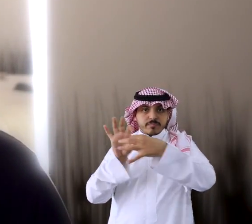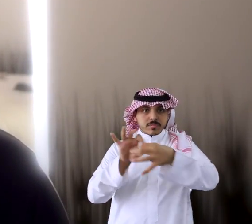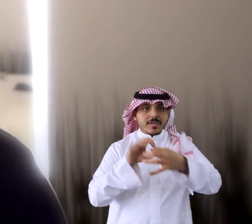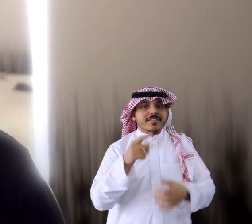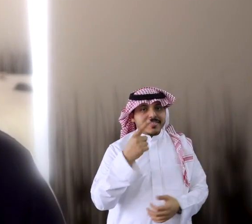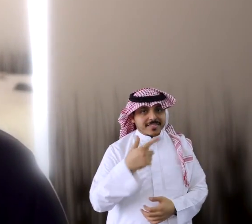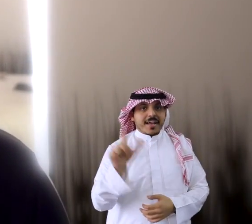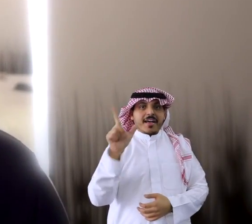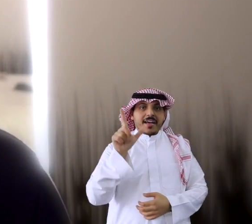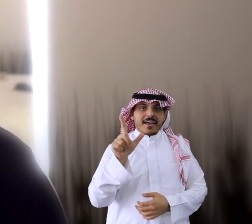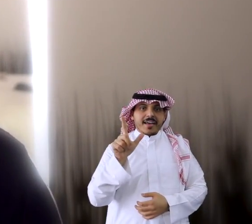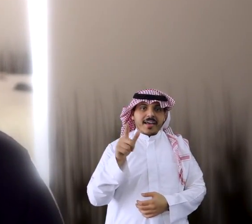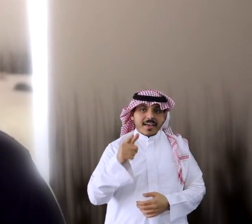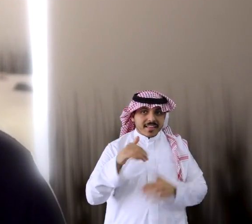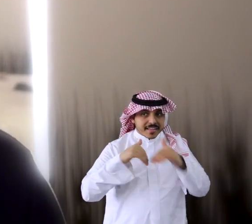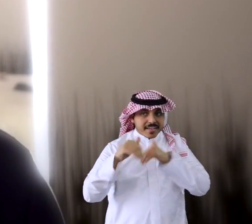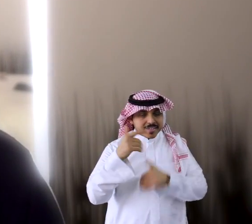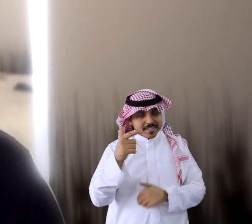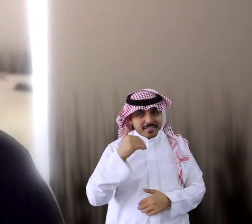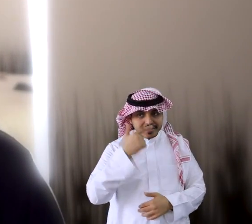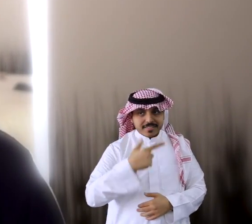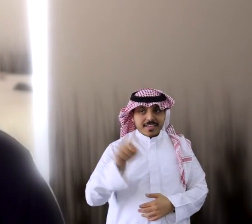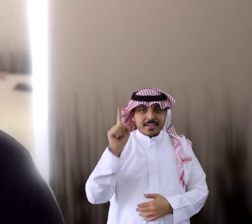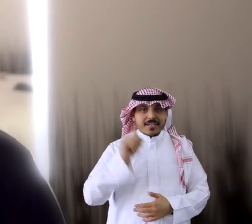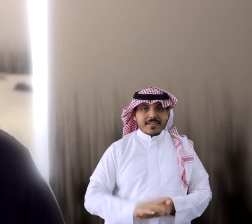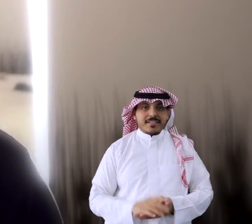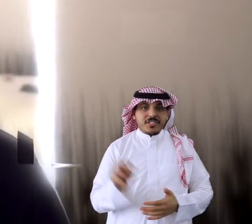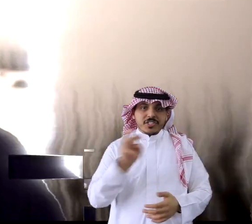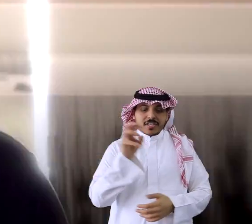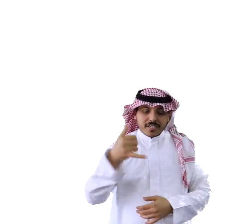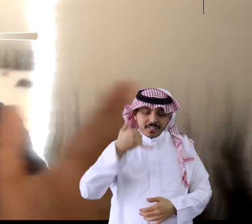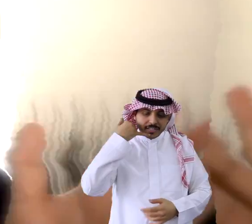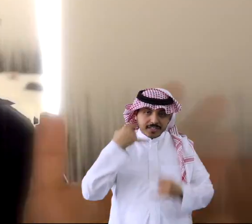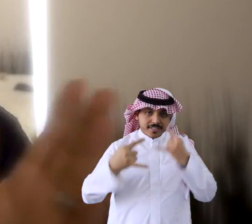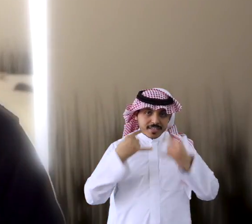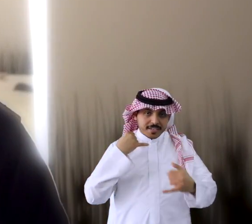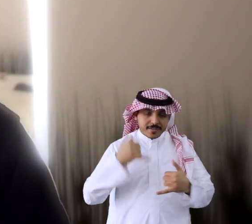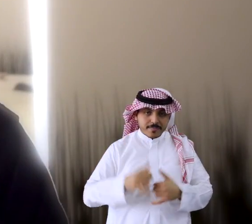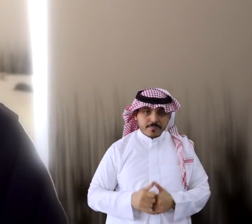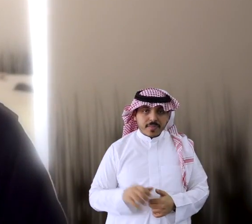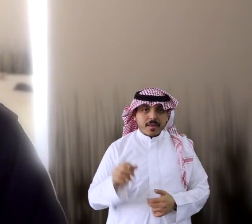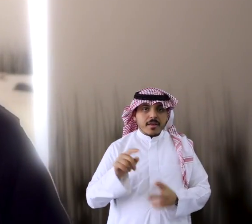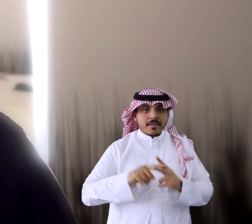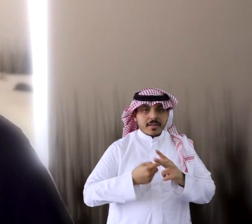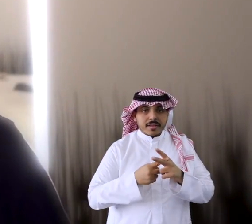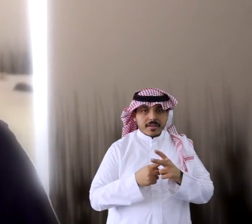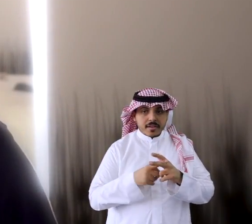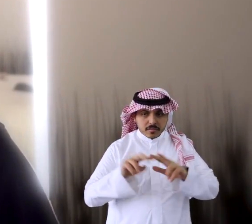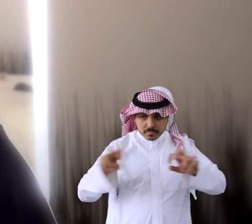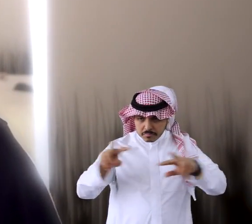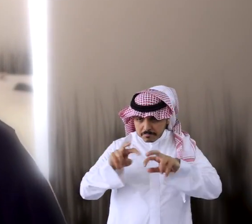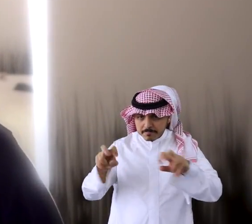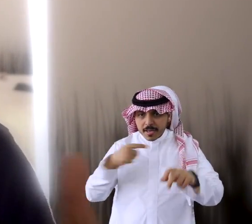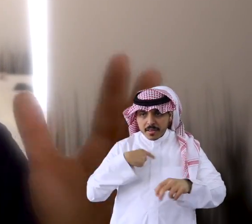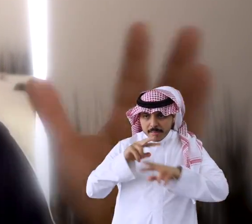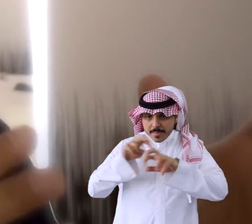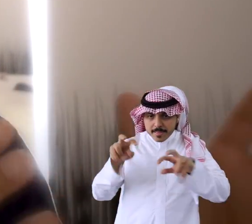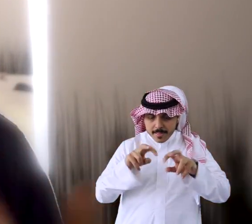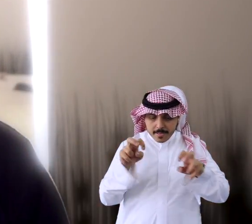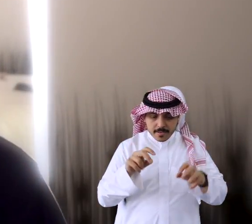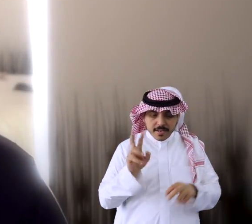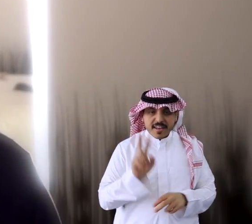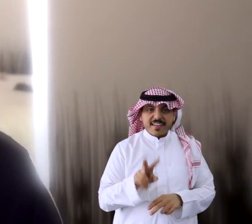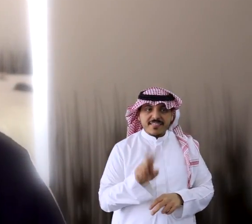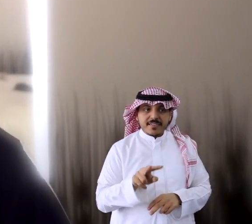يكون خطة تصحيحية وهذا الشيء الصحيح اللي نلاقيه من شركات الاتصالات. بعض التقنيات اللي سويت لها مراجعة هنا في مؤتمر CES كانت